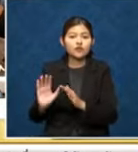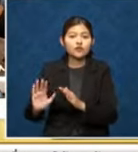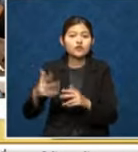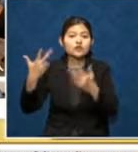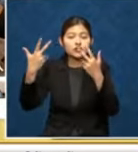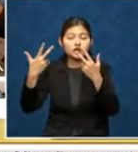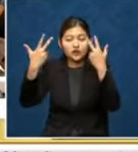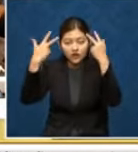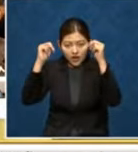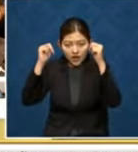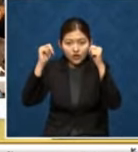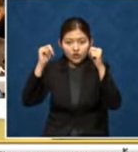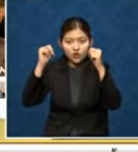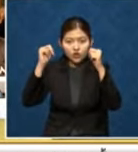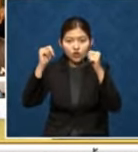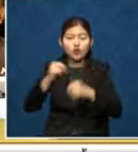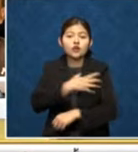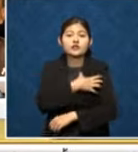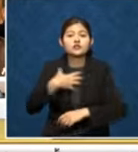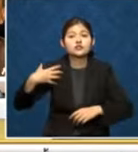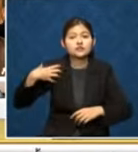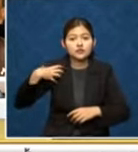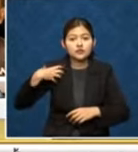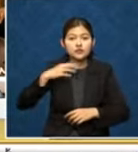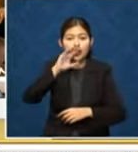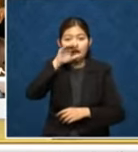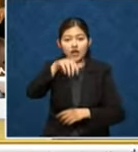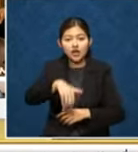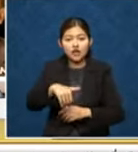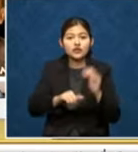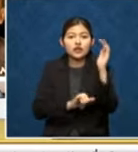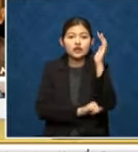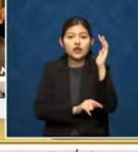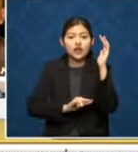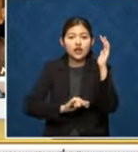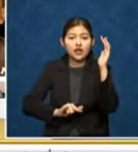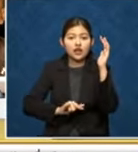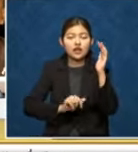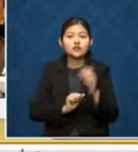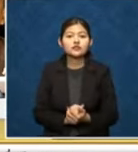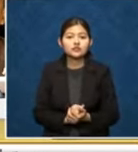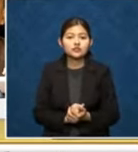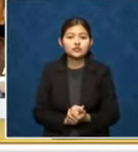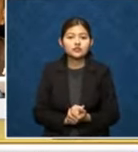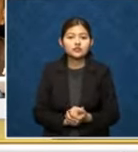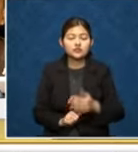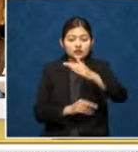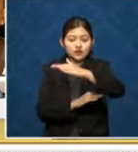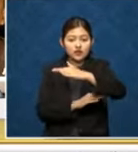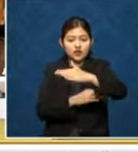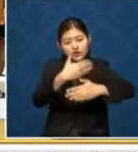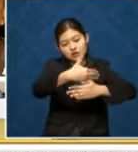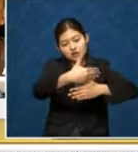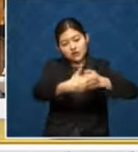ายกเทศมนตรีเทศบาลตำบลบานลออำเภอรามันจังหวัดยะลาเนื่องจากเขื่อนกันตลิ่ง